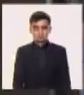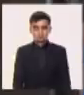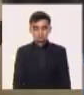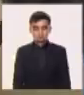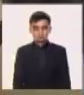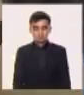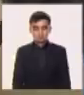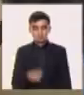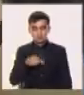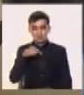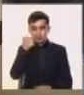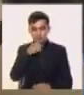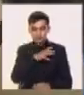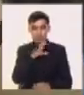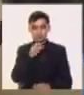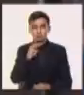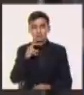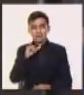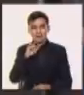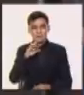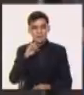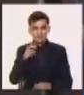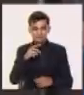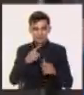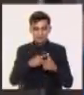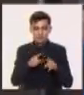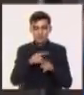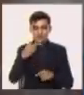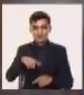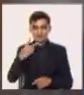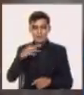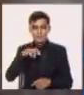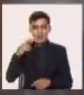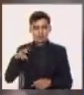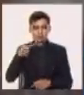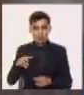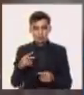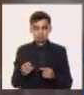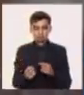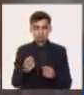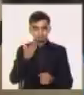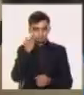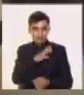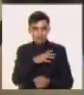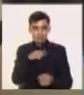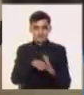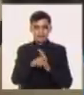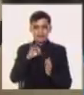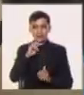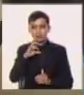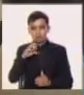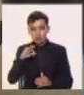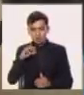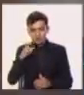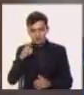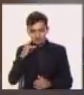За этот год Цукерберг заработал 22 миллиарда долларов. На это повлиял выпуск аналога TikTok и Instagram Reels и, как ни